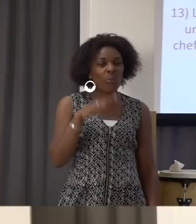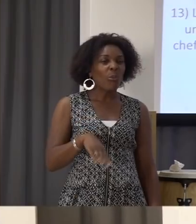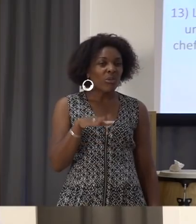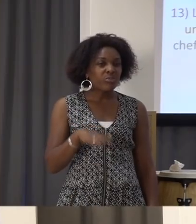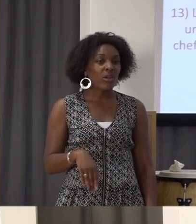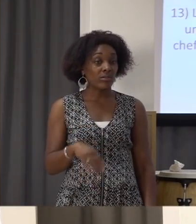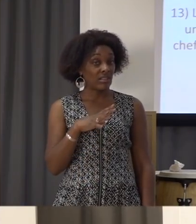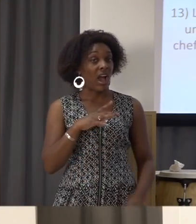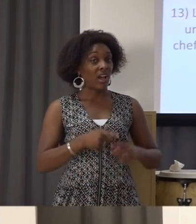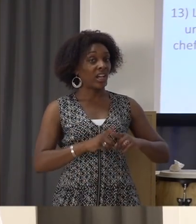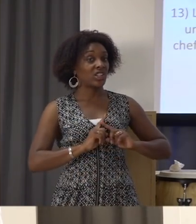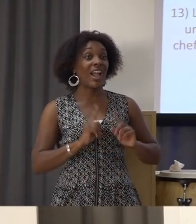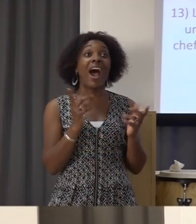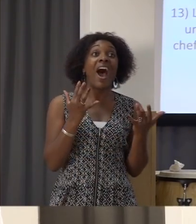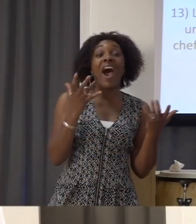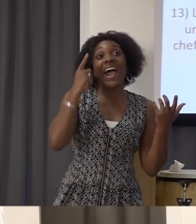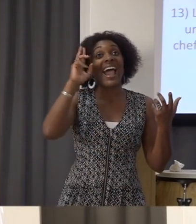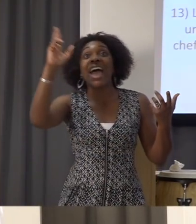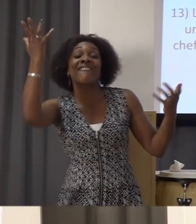Il y a des chrétiens qui n'ont aucune ambition.